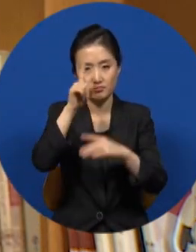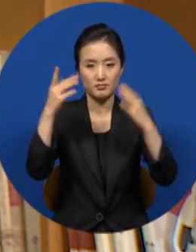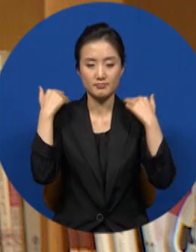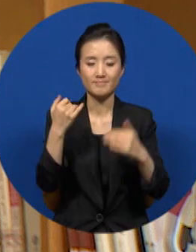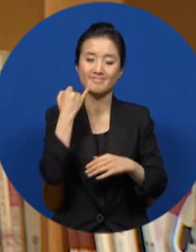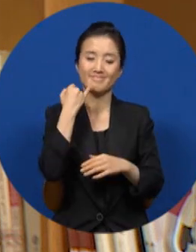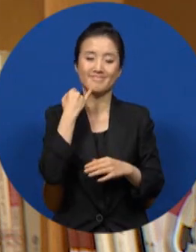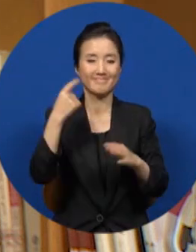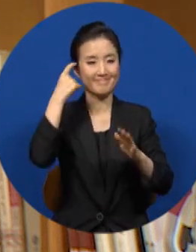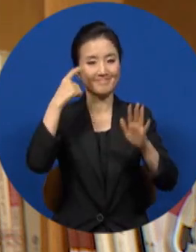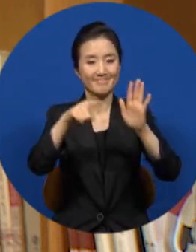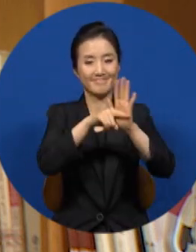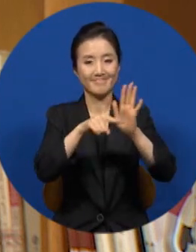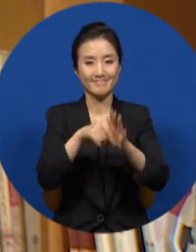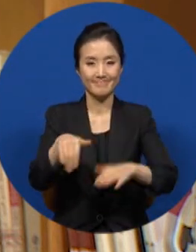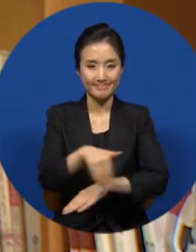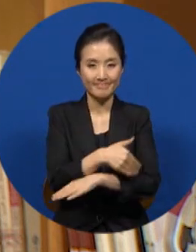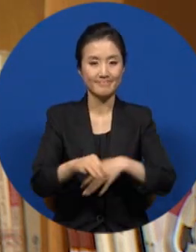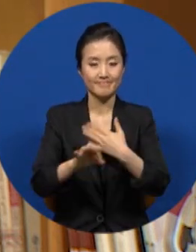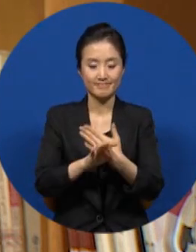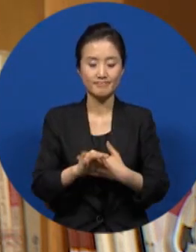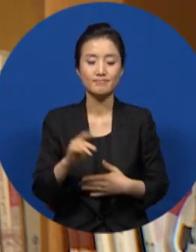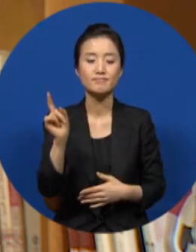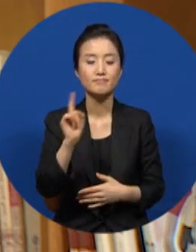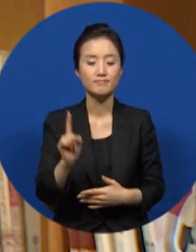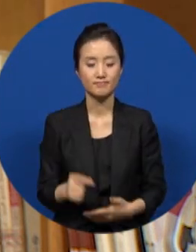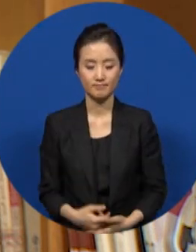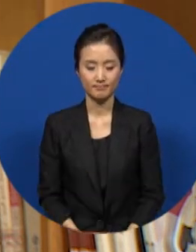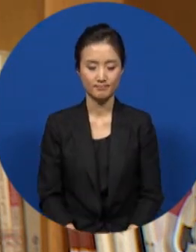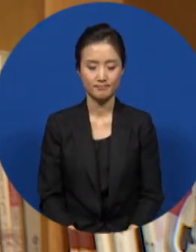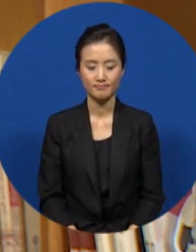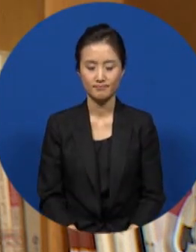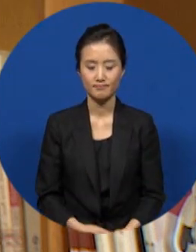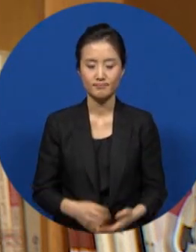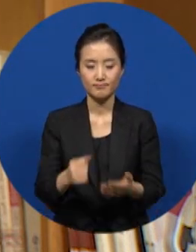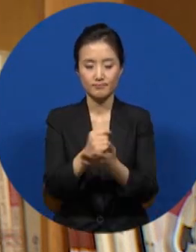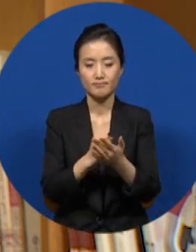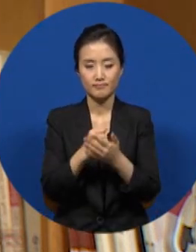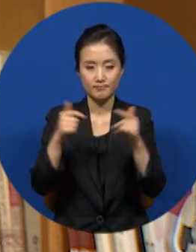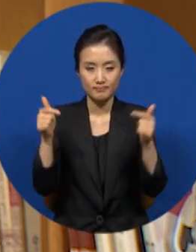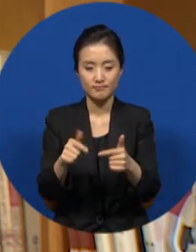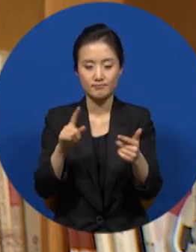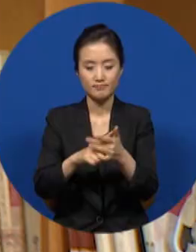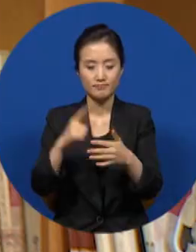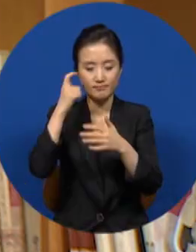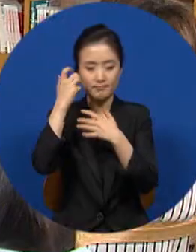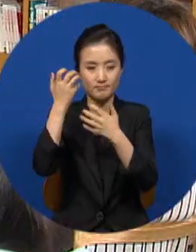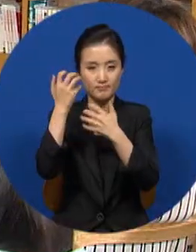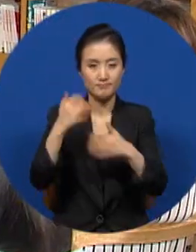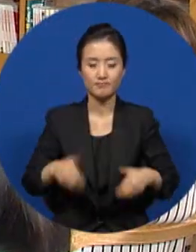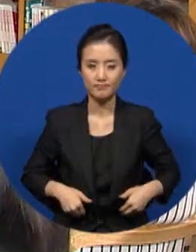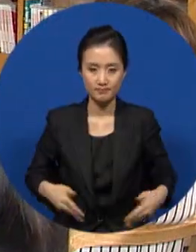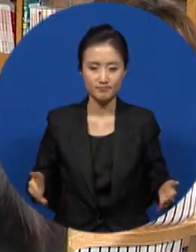좋은 운이었던 걸로 규결이 됩니다. 그래서 단발적인 사건에 너무 연연할 필요가 없어요. 예를 들어서